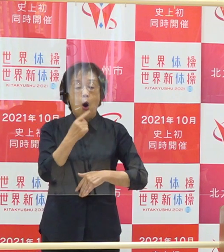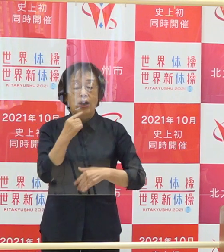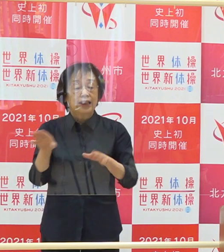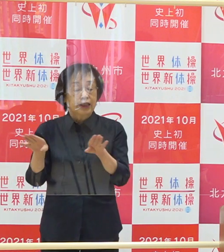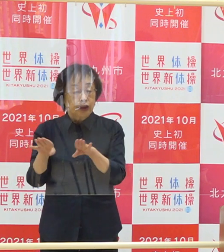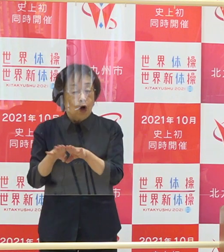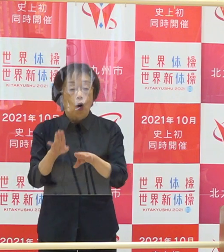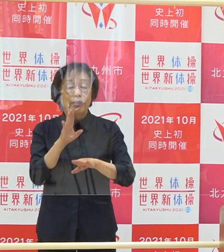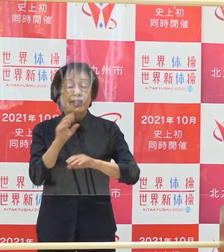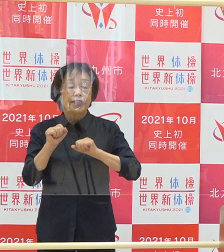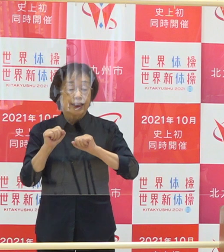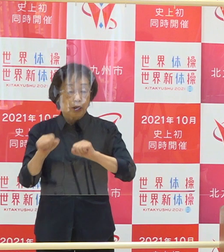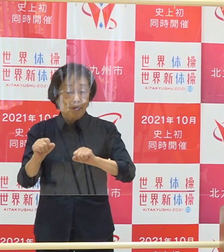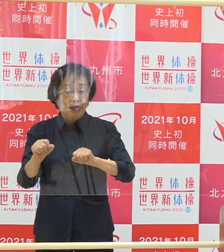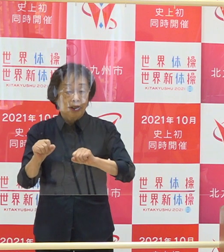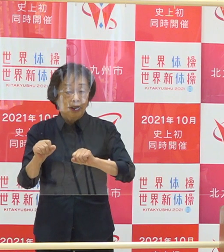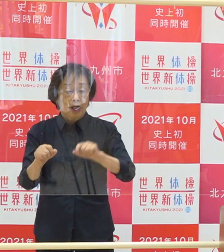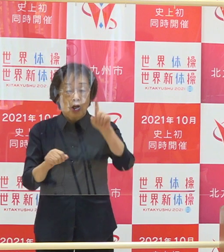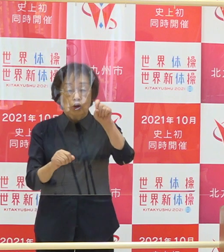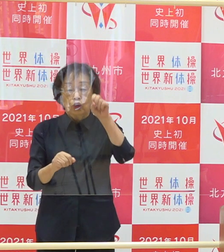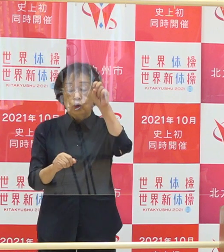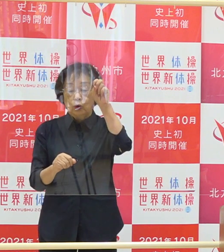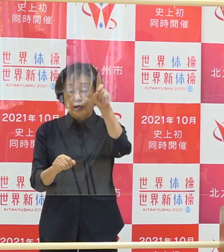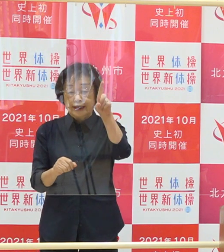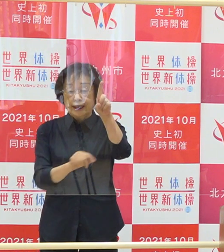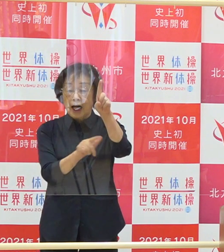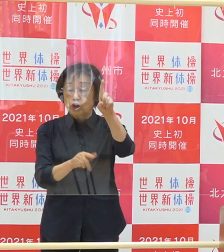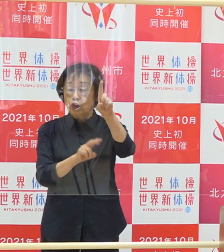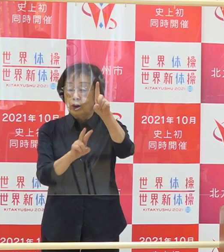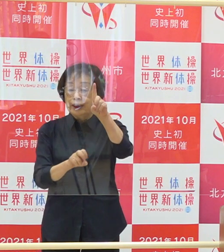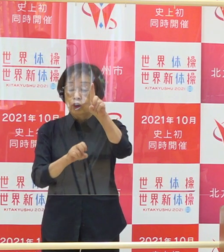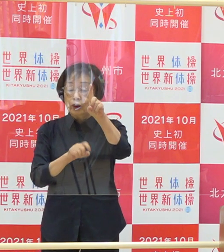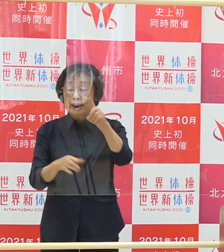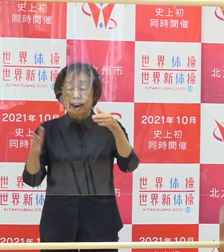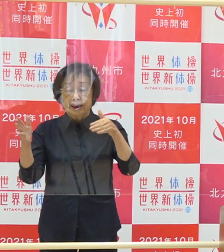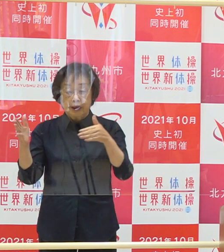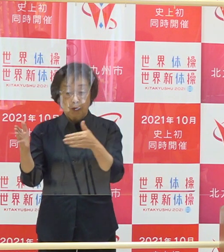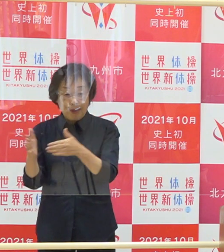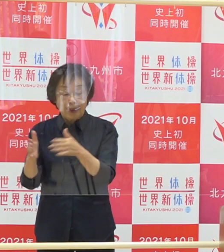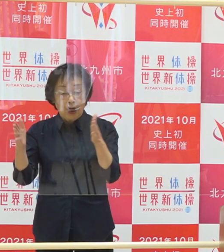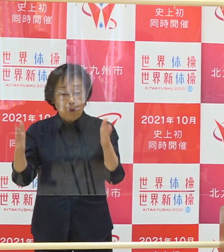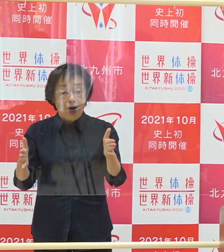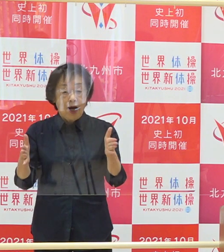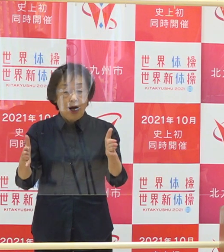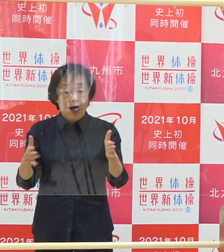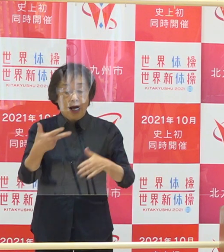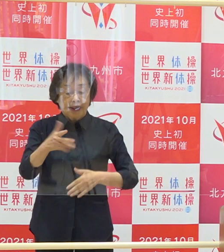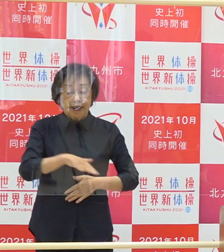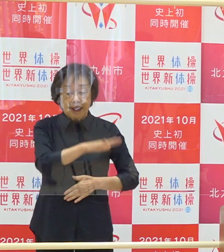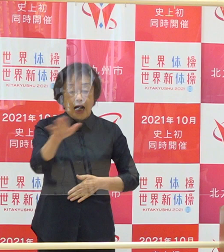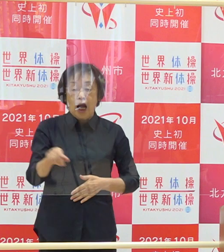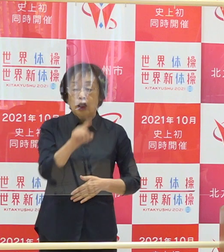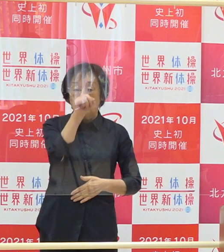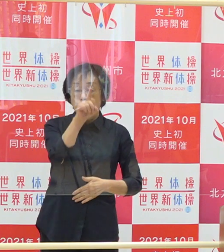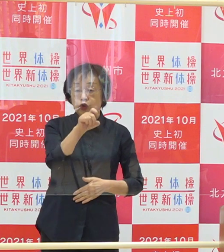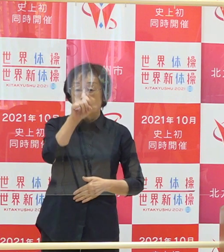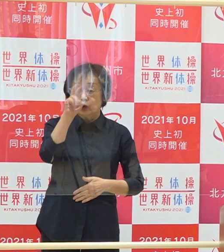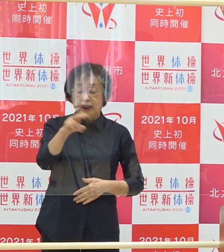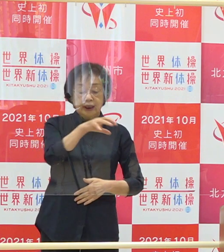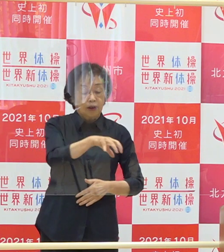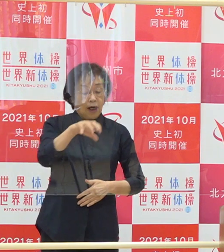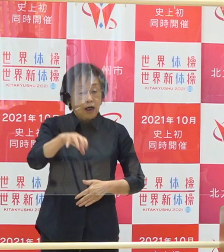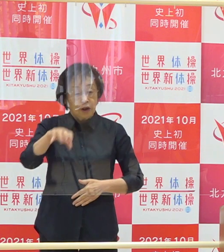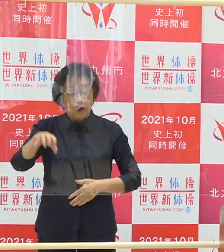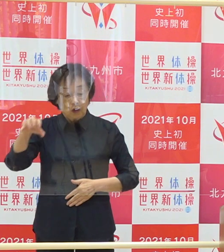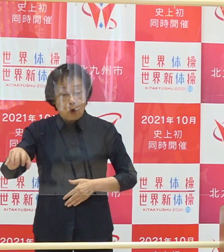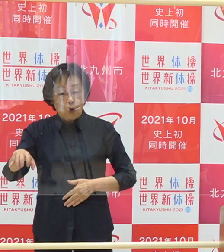。このうち11月21日までは市内12会場で実施をします。1日約